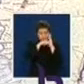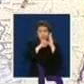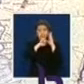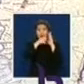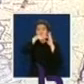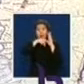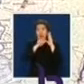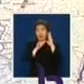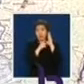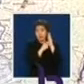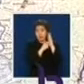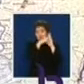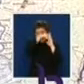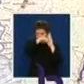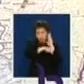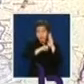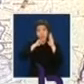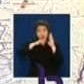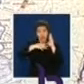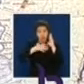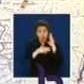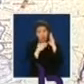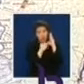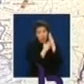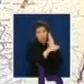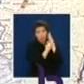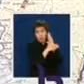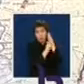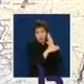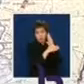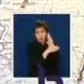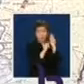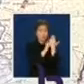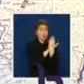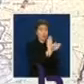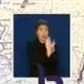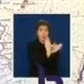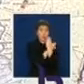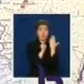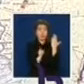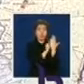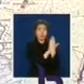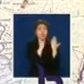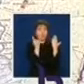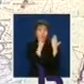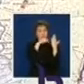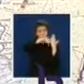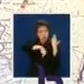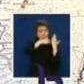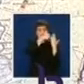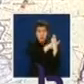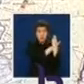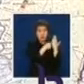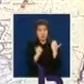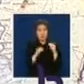าน้ำท่วมในระยะยาวอย่างเป็นระบบแล้วเพราะอุทกภัยครั้งนี้ทำให้เกิดความเสียหายครั้งยิ่งใหญ่ในประวัติศาสตร์ของไทยรัฐบาล